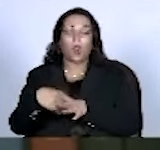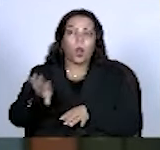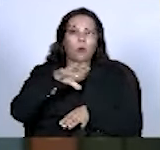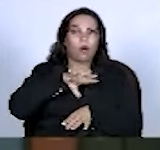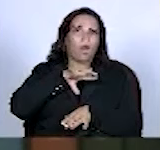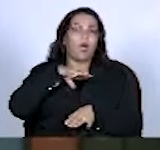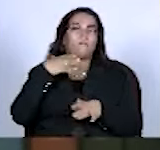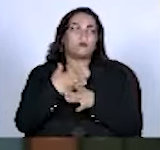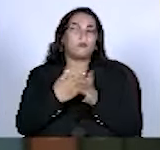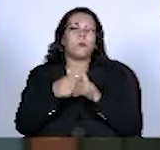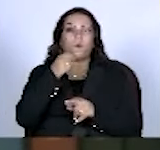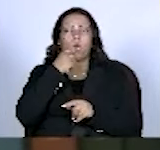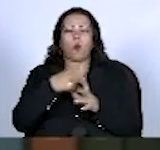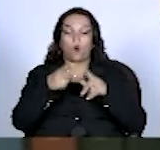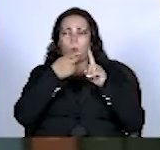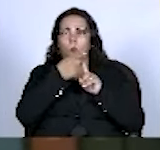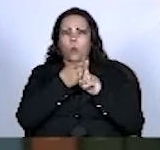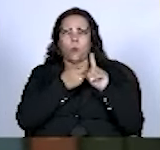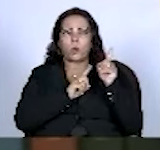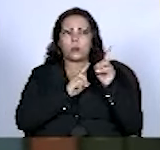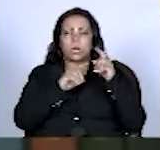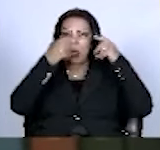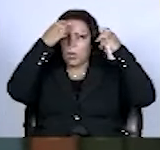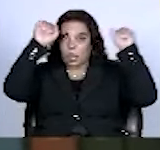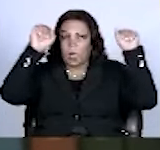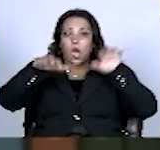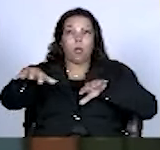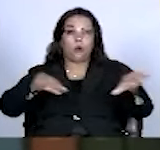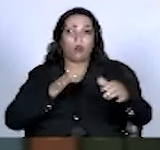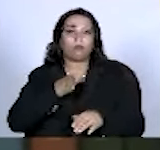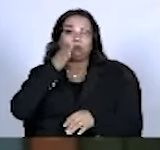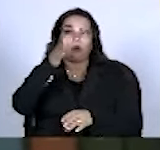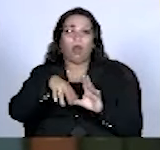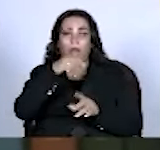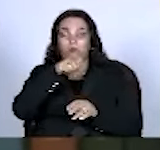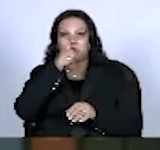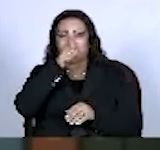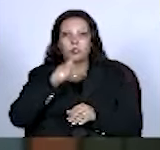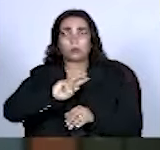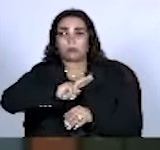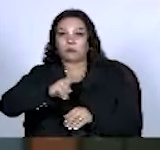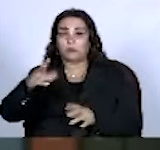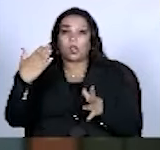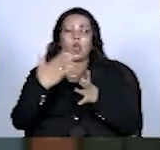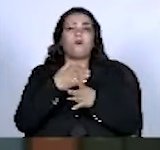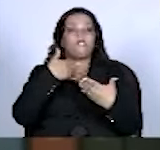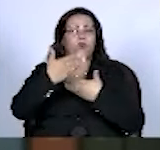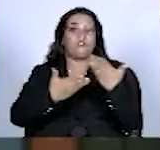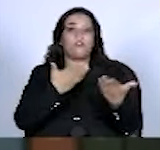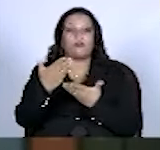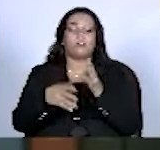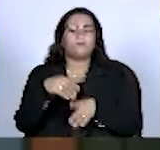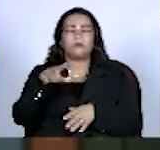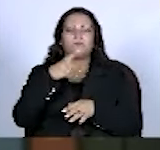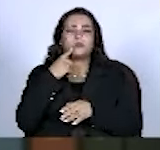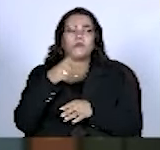هذه المساله وزير خارجيه ايران زار الخليج كما زار لبنان يعني في تحركات دول الخليج مش